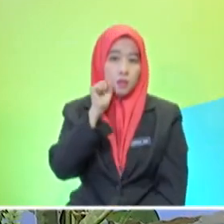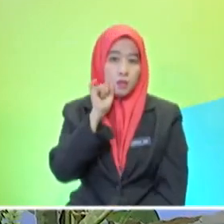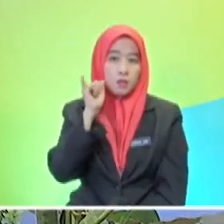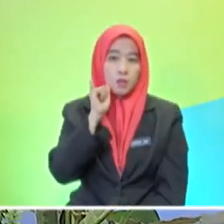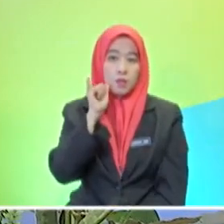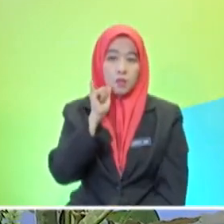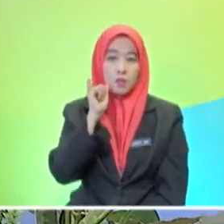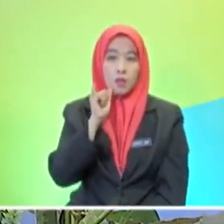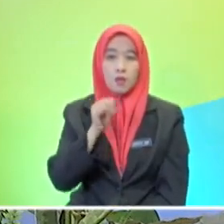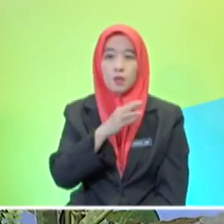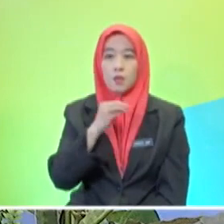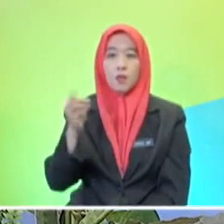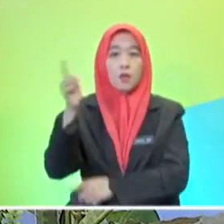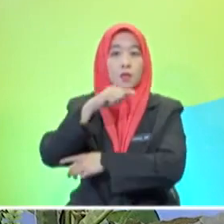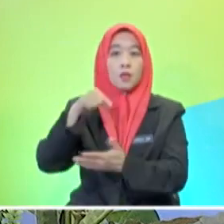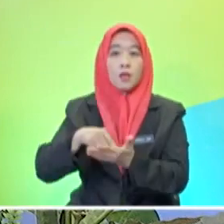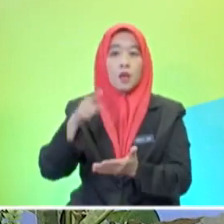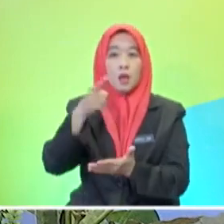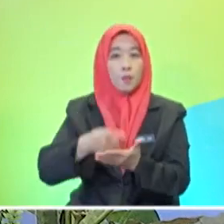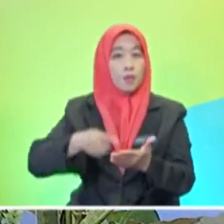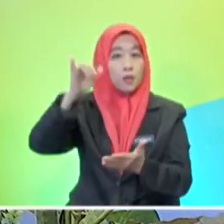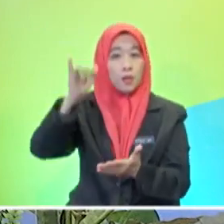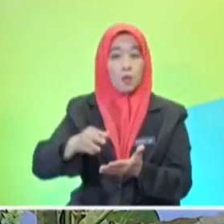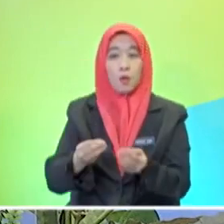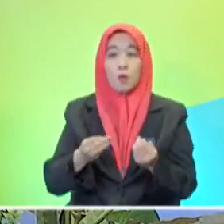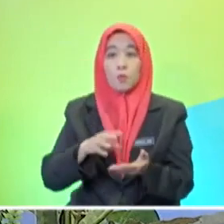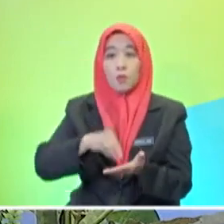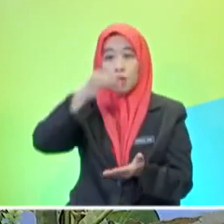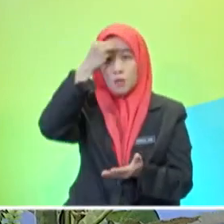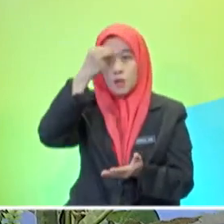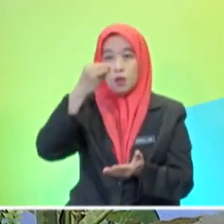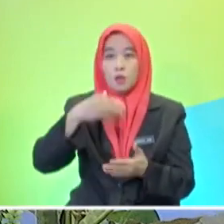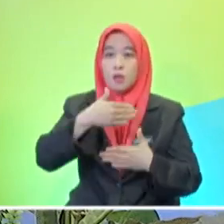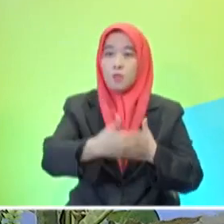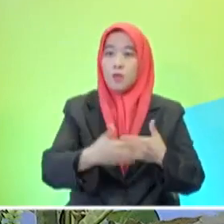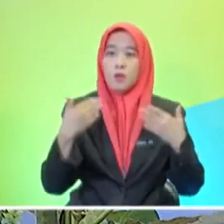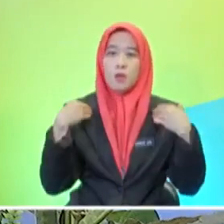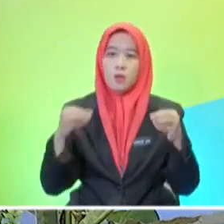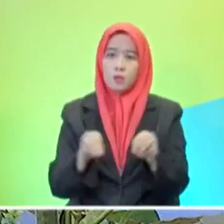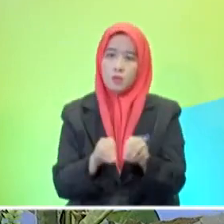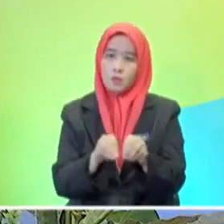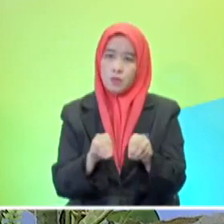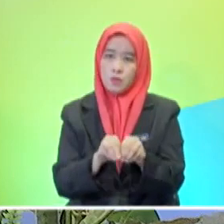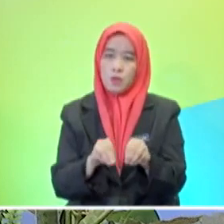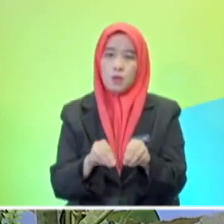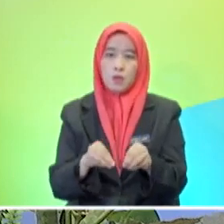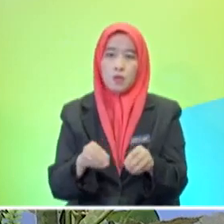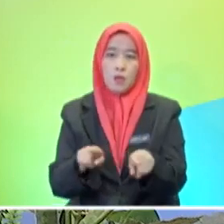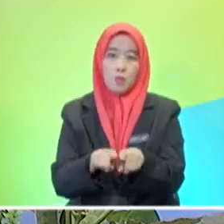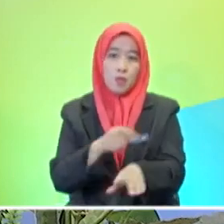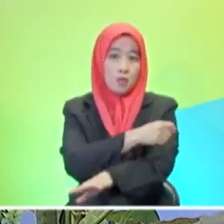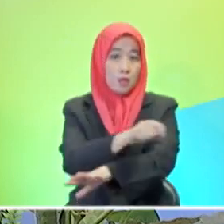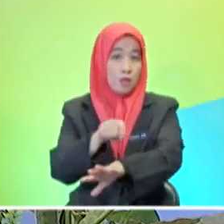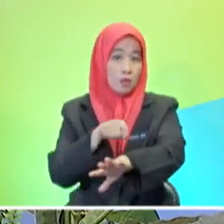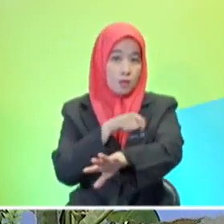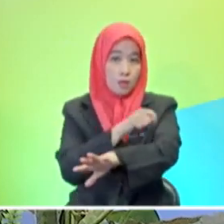rakan-rakan, apa yang kita nak belajar? Kalau tengok di hadapan Kak Syafiqah ni, ada macam-macam kan? Dah macam taman dah.